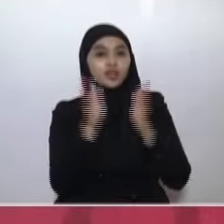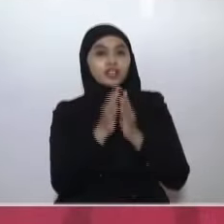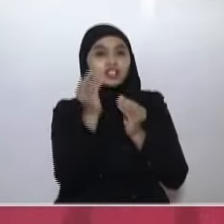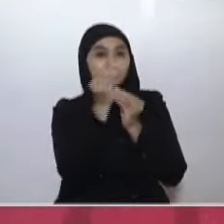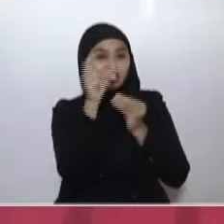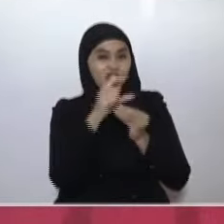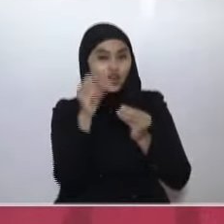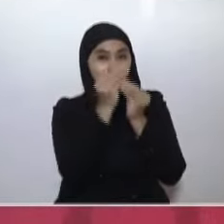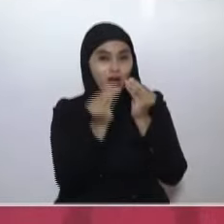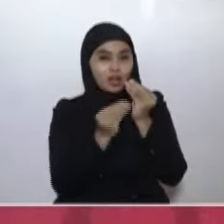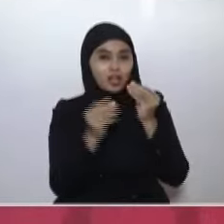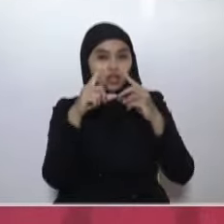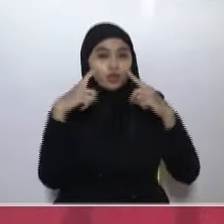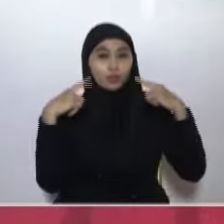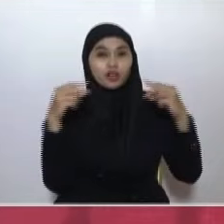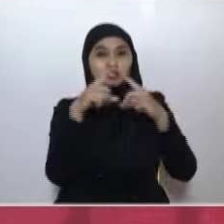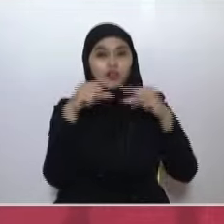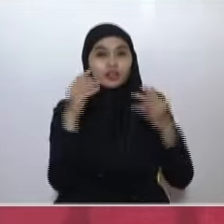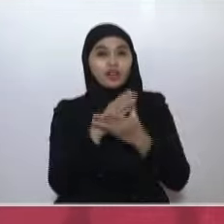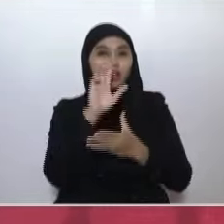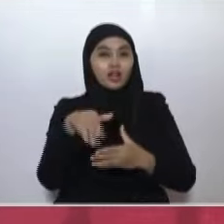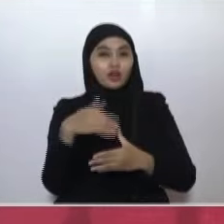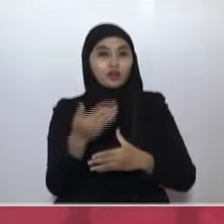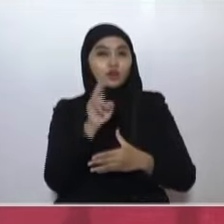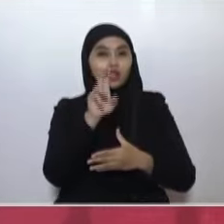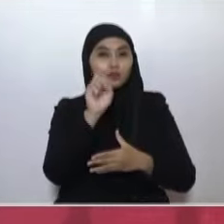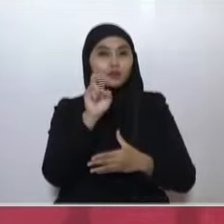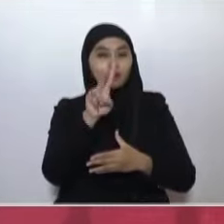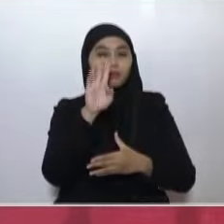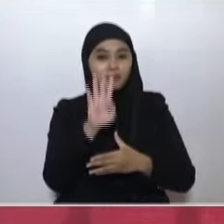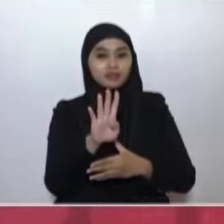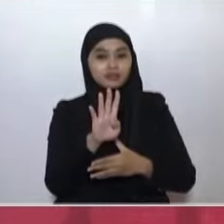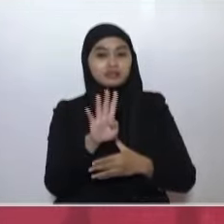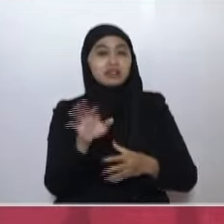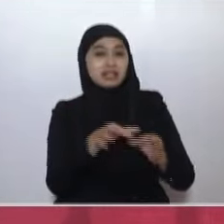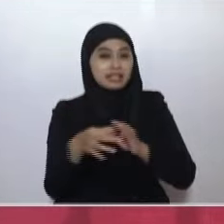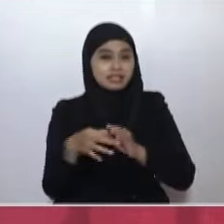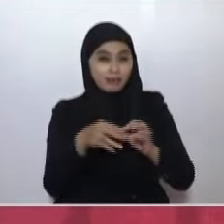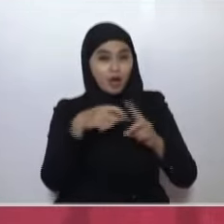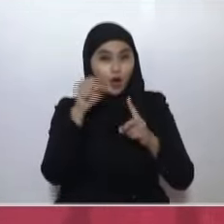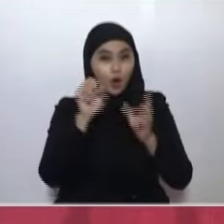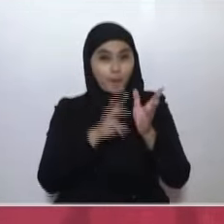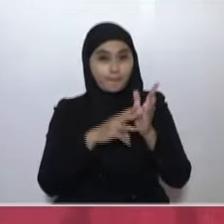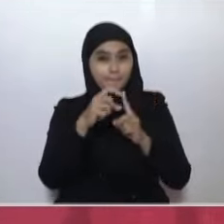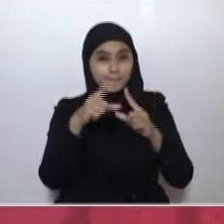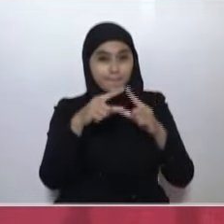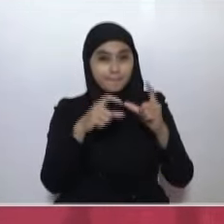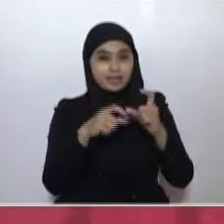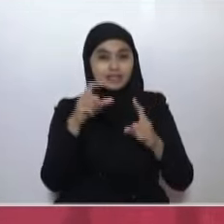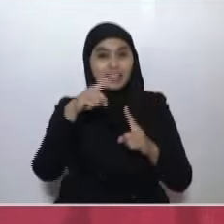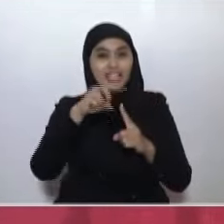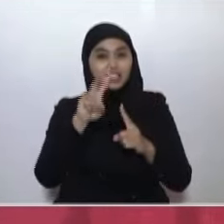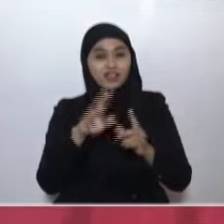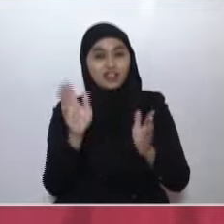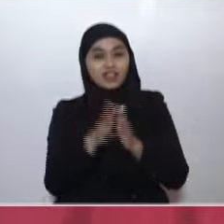wakil gubernur Jawa Tengah 2024 acara ini dapat terselenggara dengan kerjasama antara Kompas TV dengan KPU